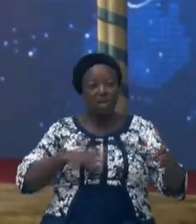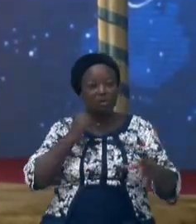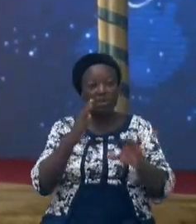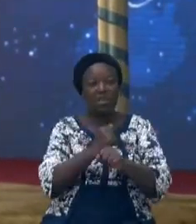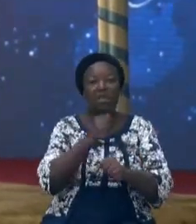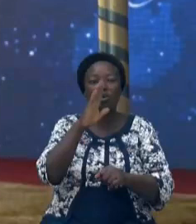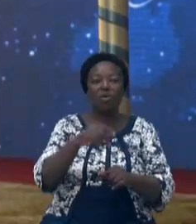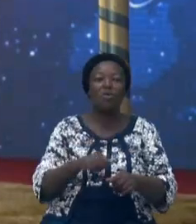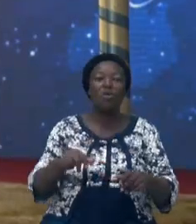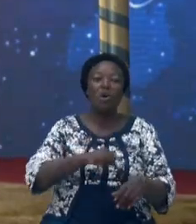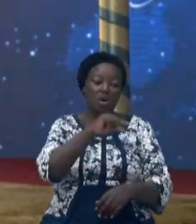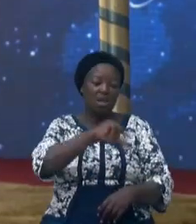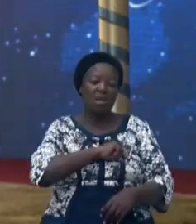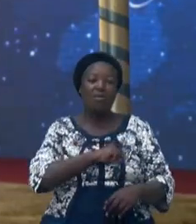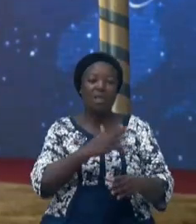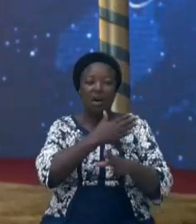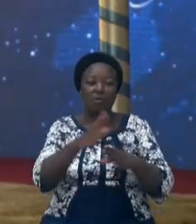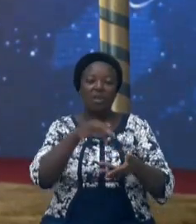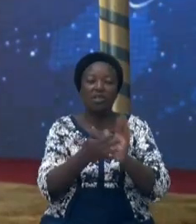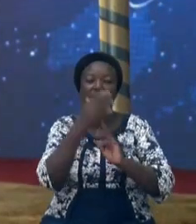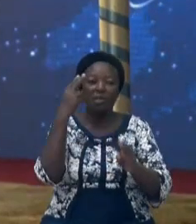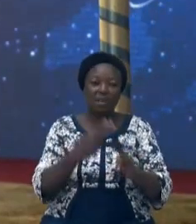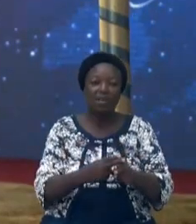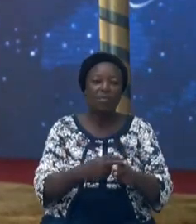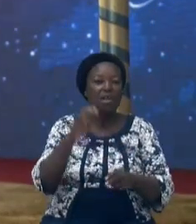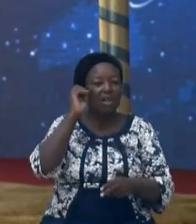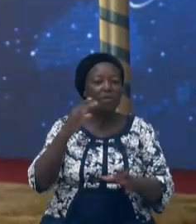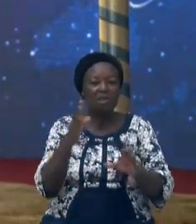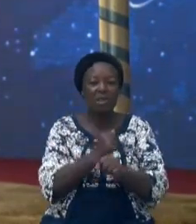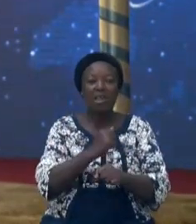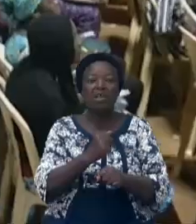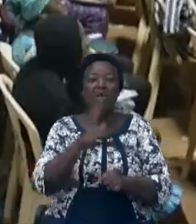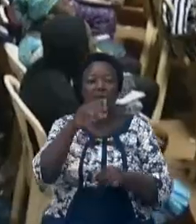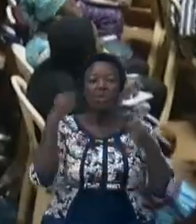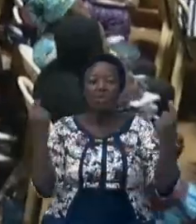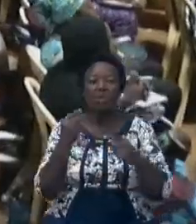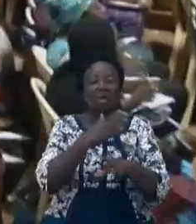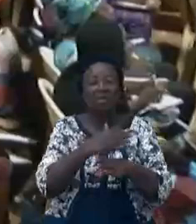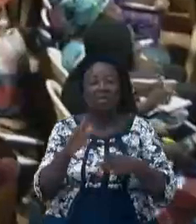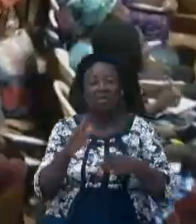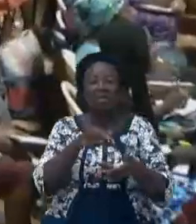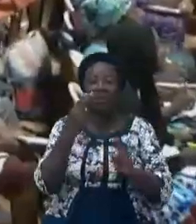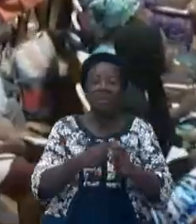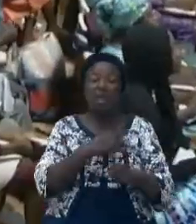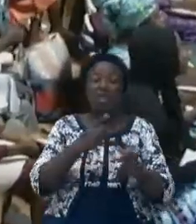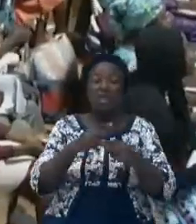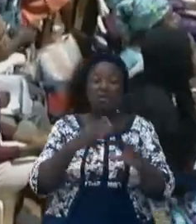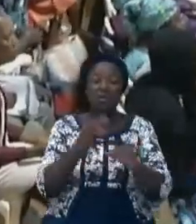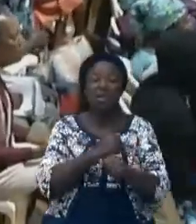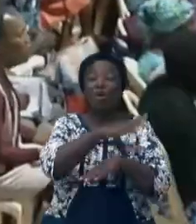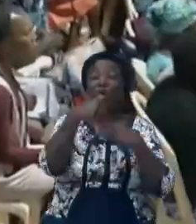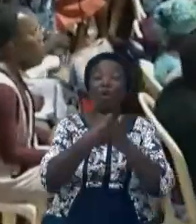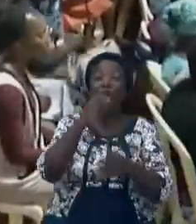le seigneur hauteur as ta culpabilité ils dépendront amen il a été